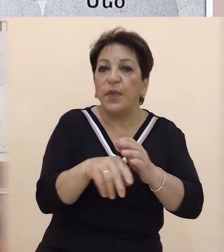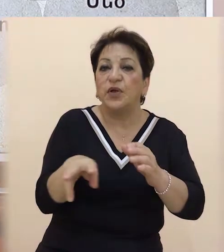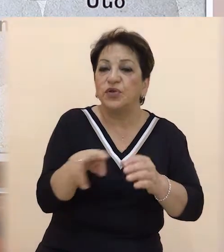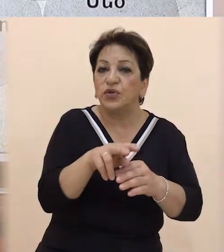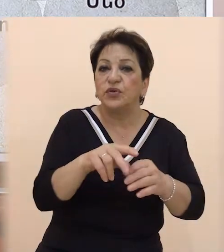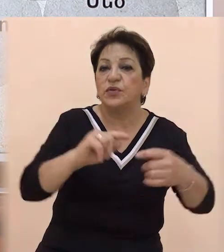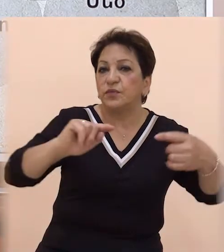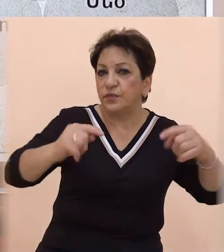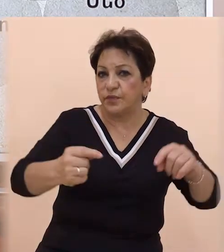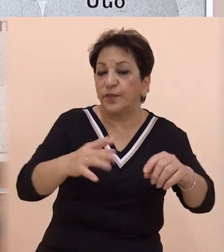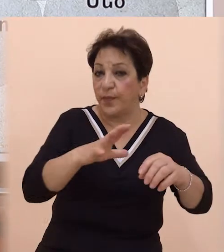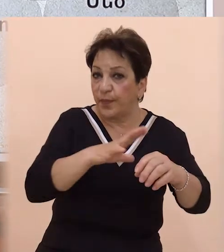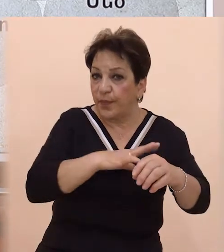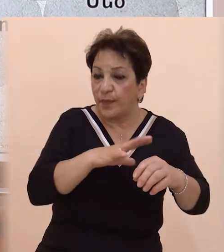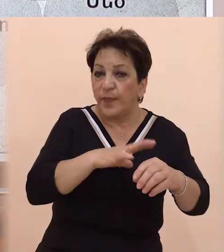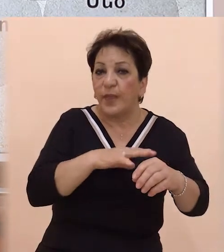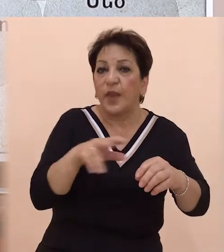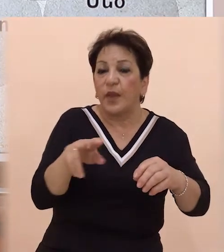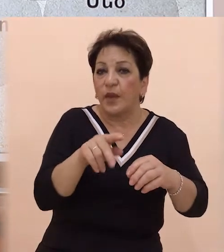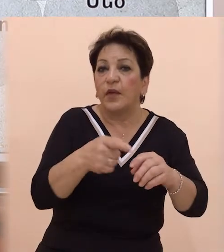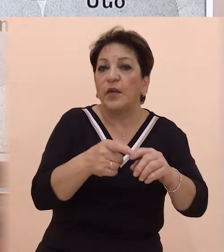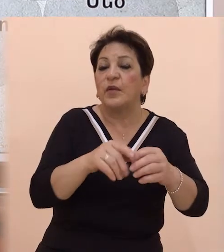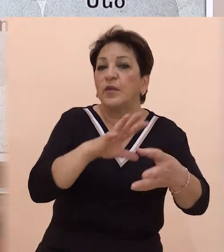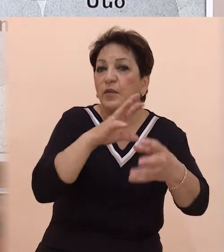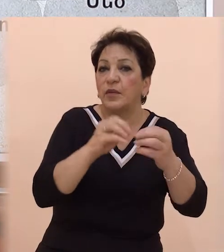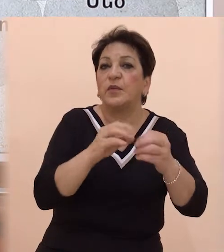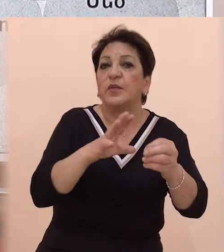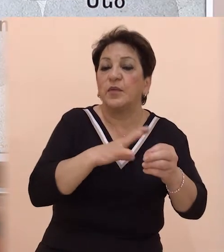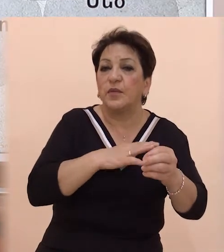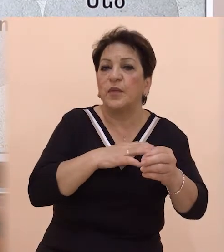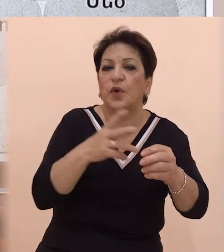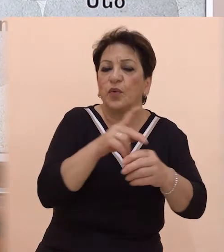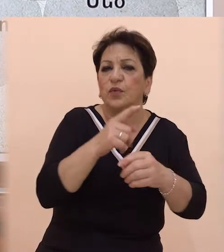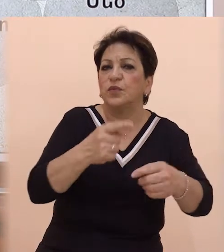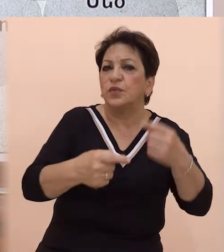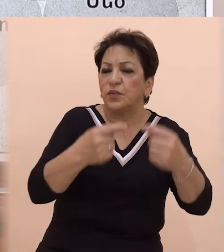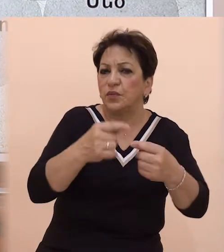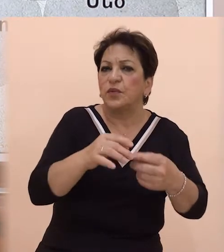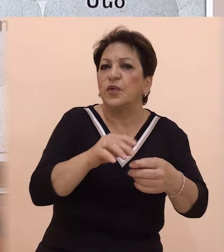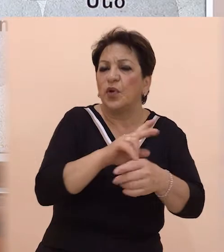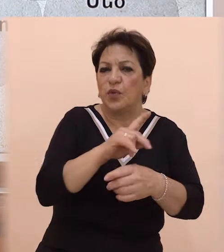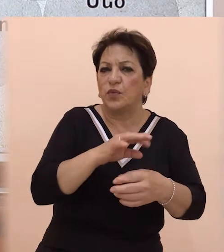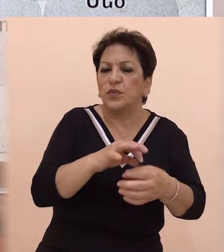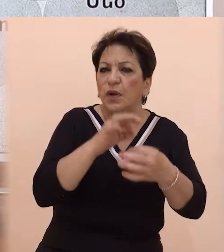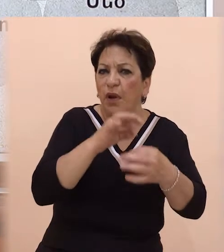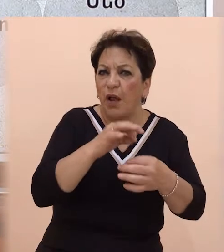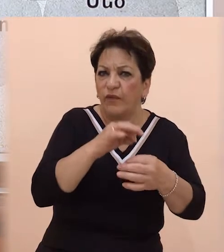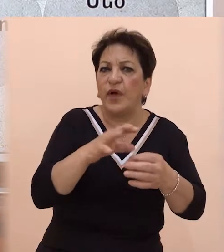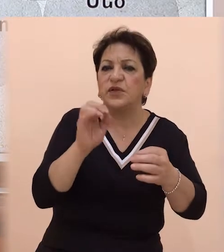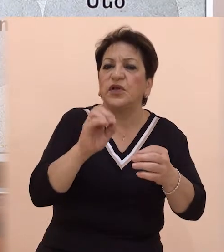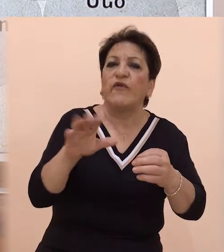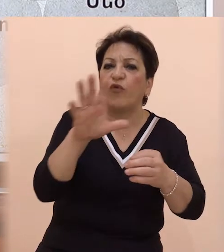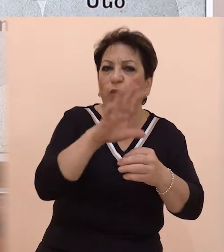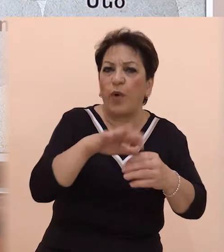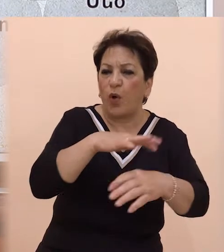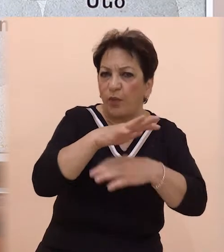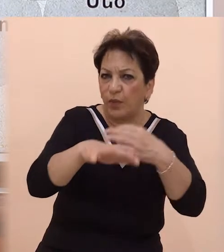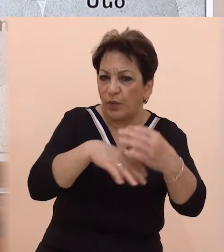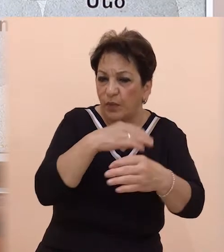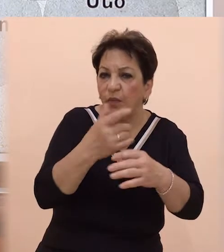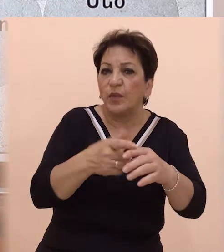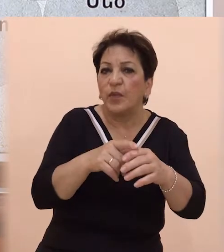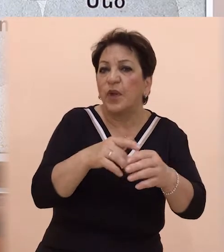ունենում շահերի բախում, որներ հանգեցնում էր լարվատության աջին եվրոպայում, և տարբեր գործոներ էին